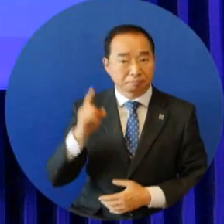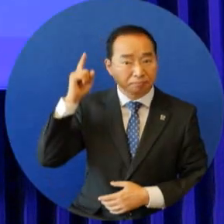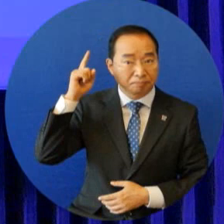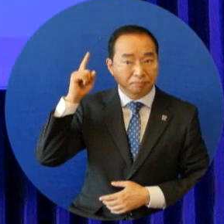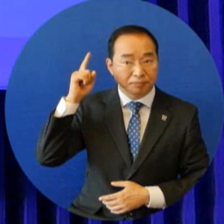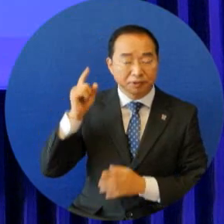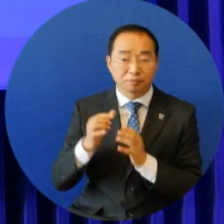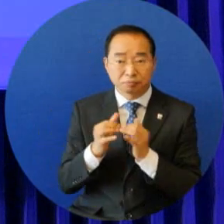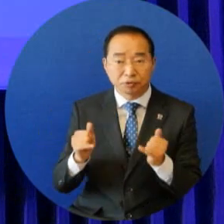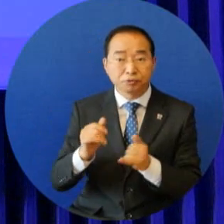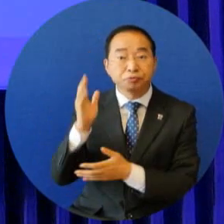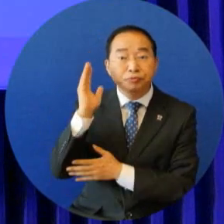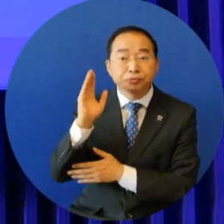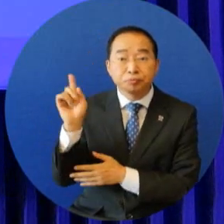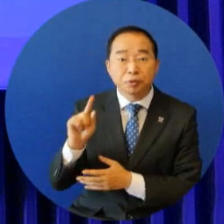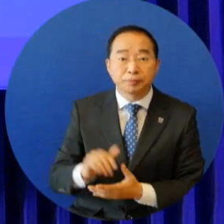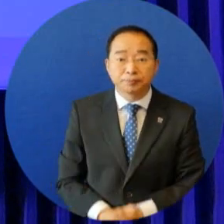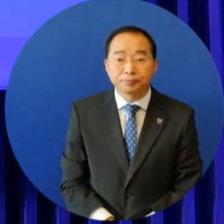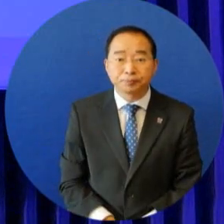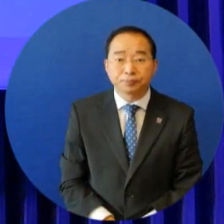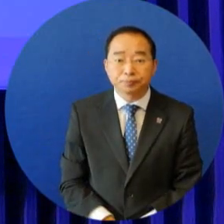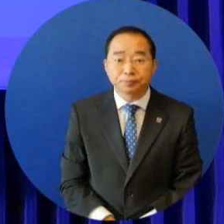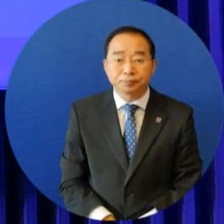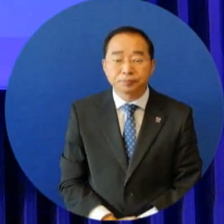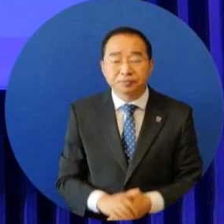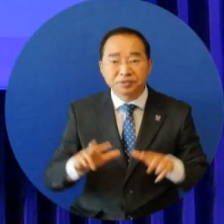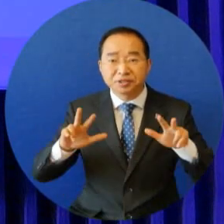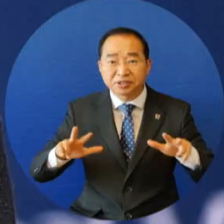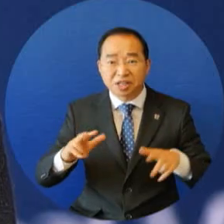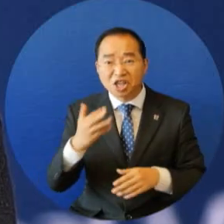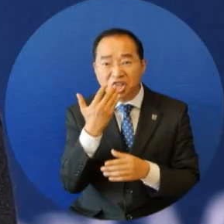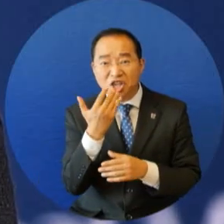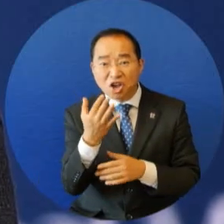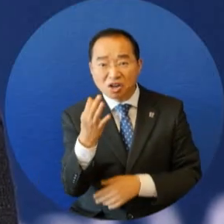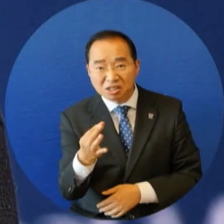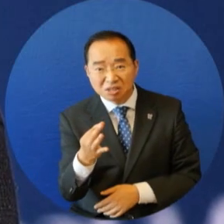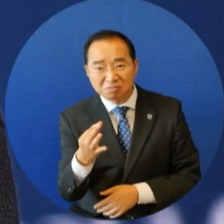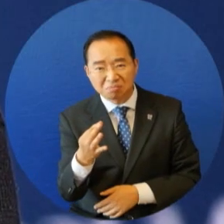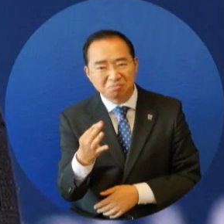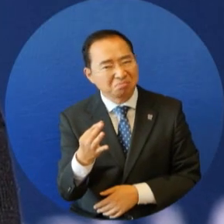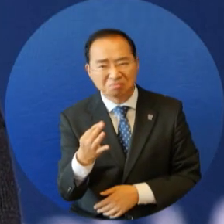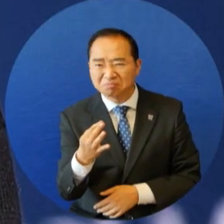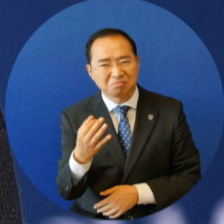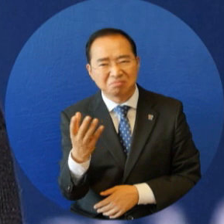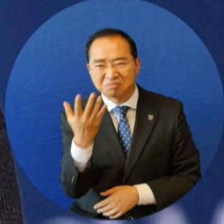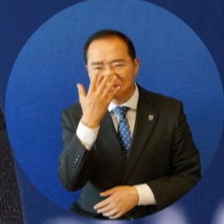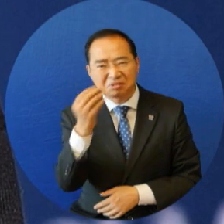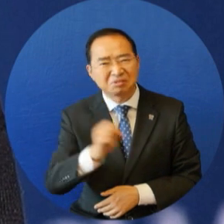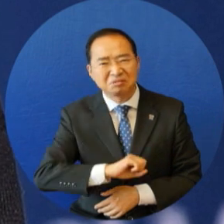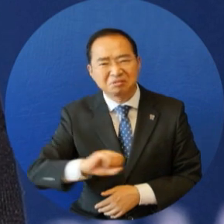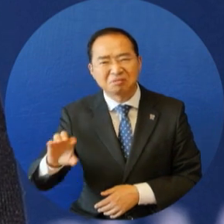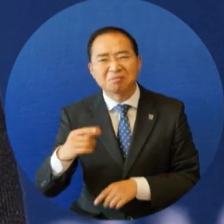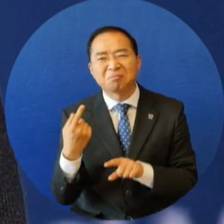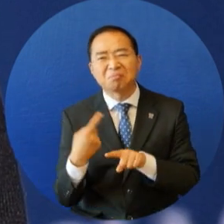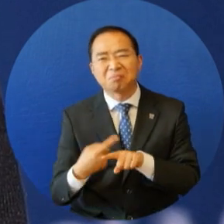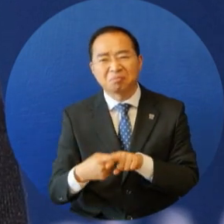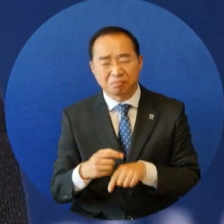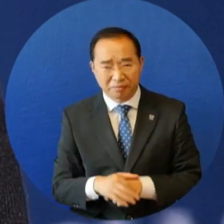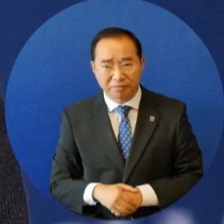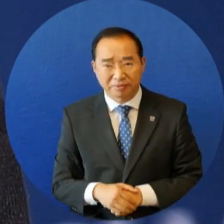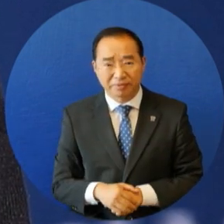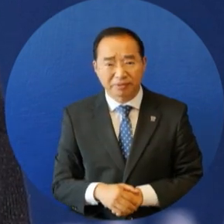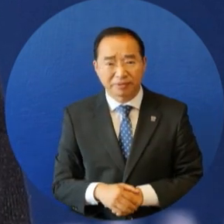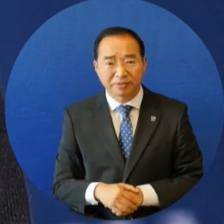달리오 같은 양반은 무슨 얘기를 하냐면 이제는 현금은 쓰레기다 라고 단언을 하면서